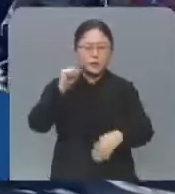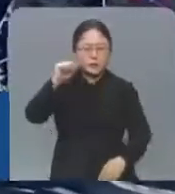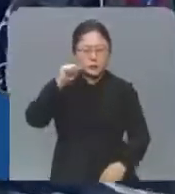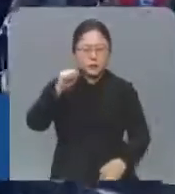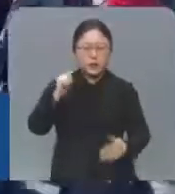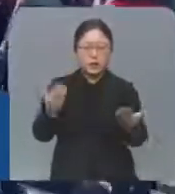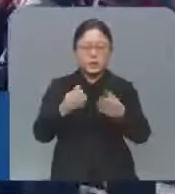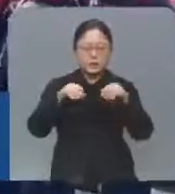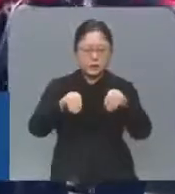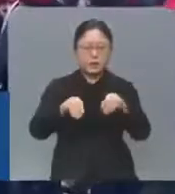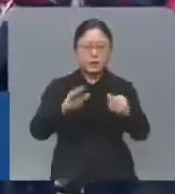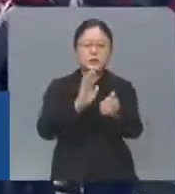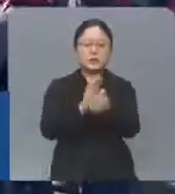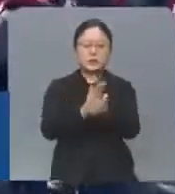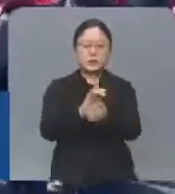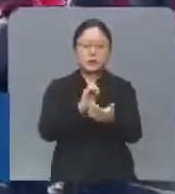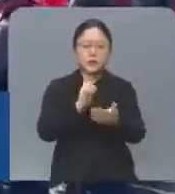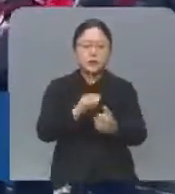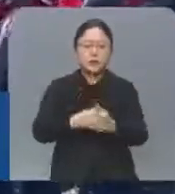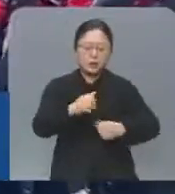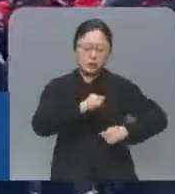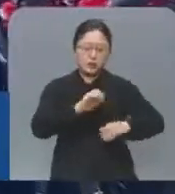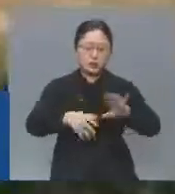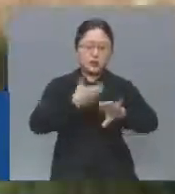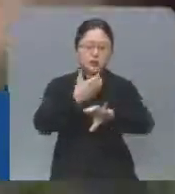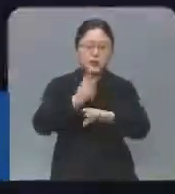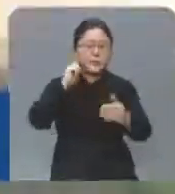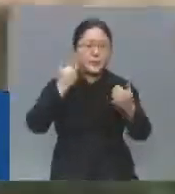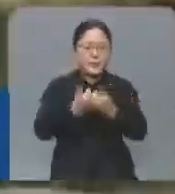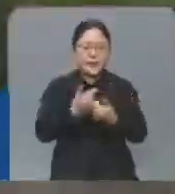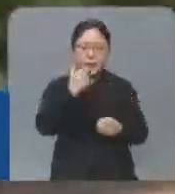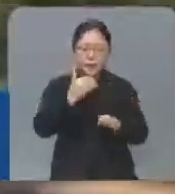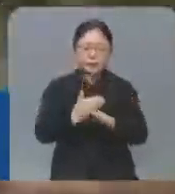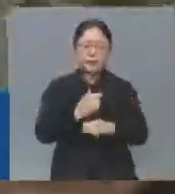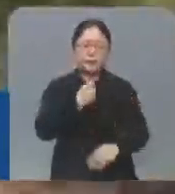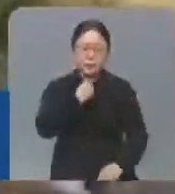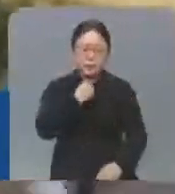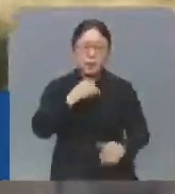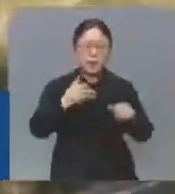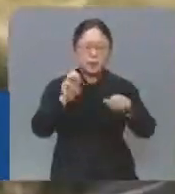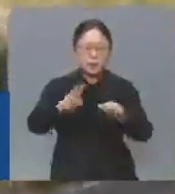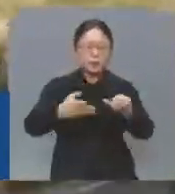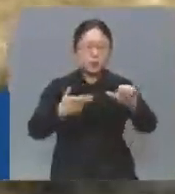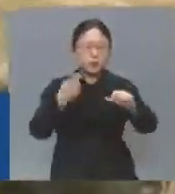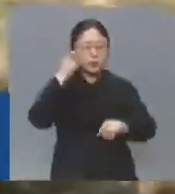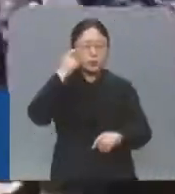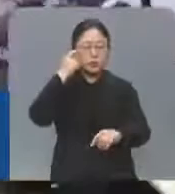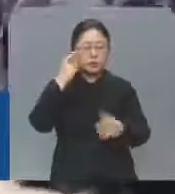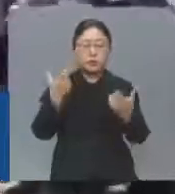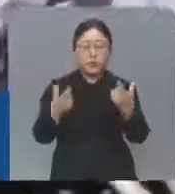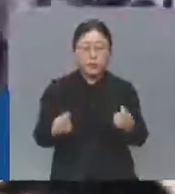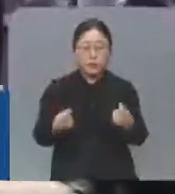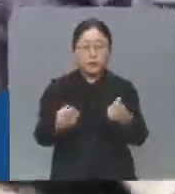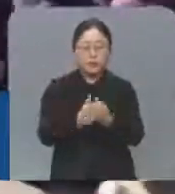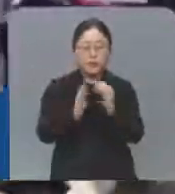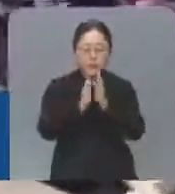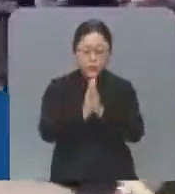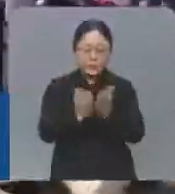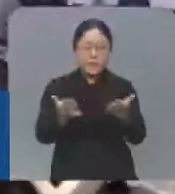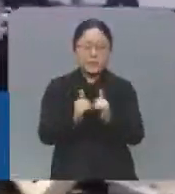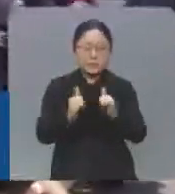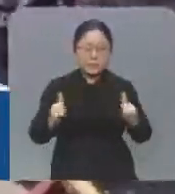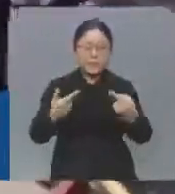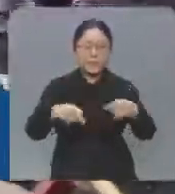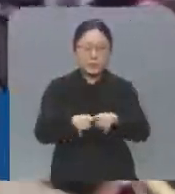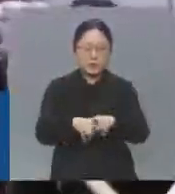파업을 지지한다 고 밝혔습니다 또 군부 쿠데타 반대 와 민주화 염원은 광주 5.18 정신에도 담겨있다 며 미얀마 노동자들과